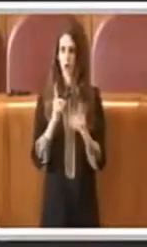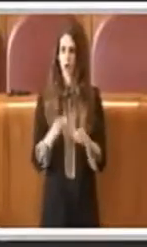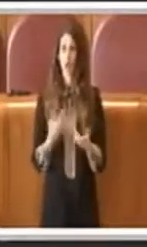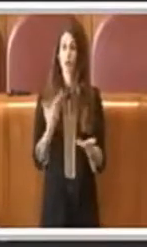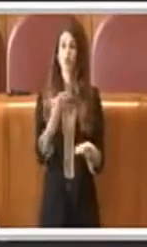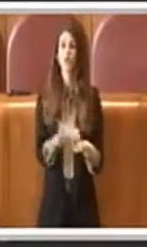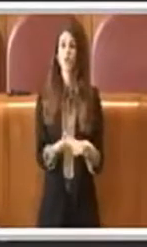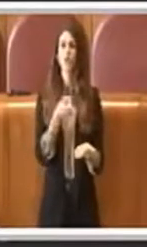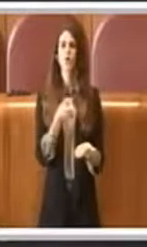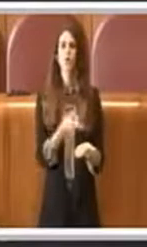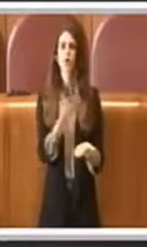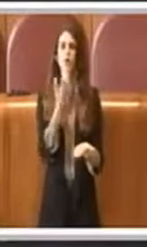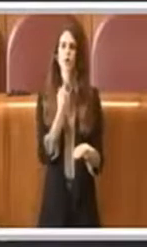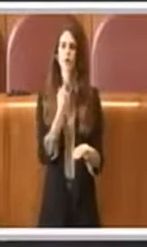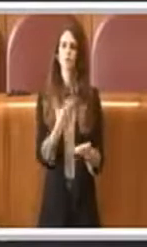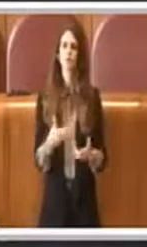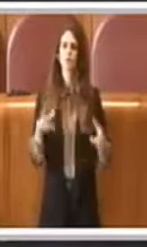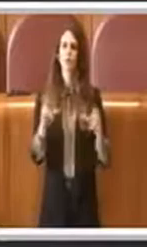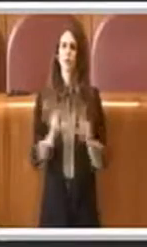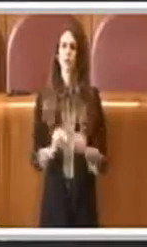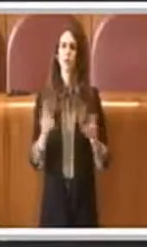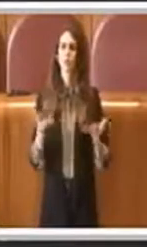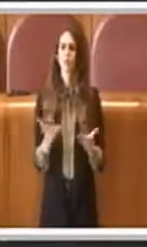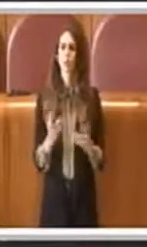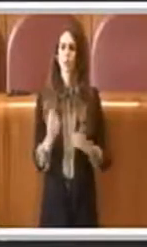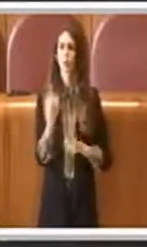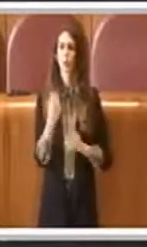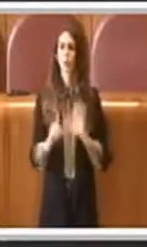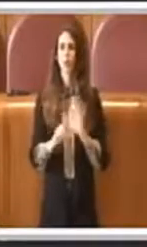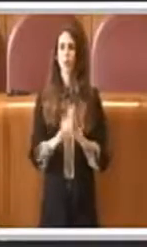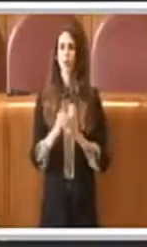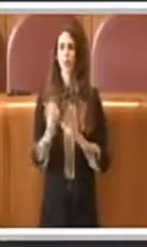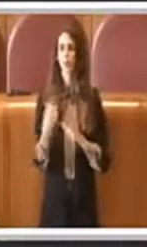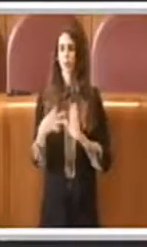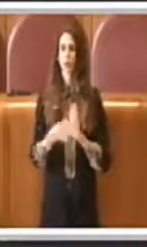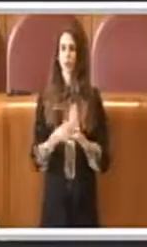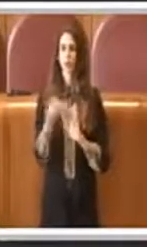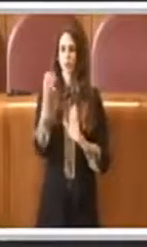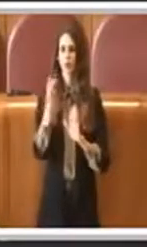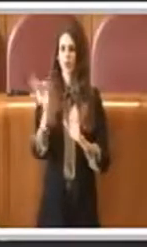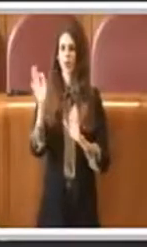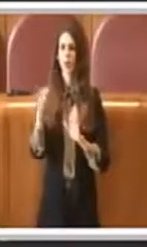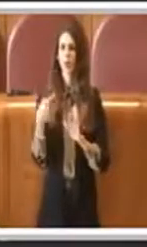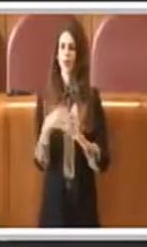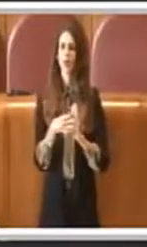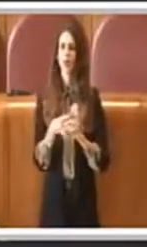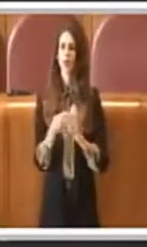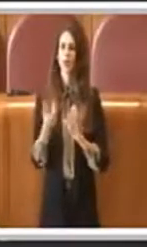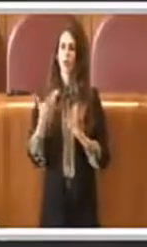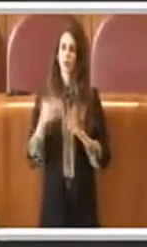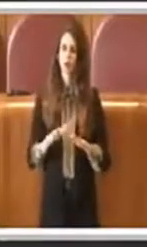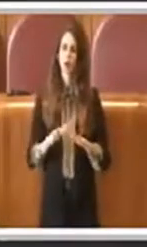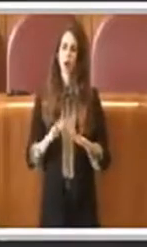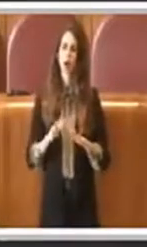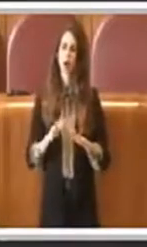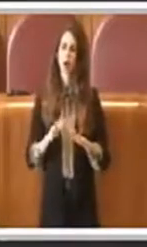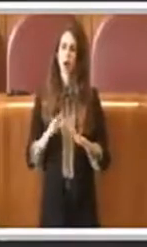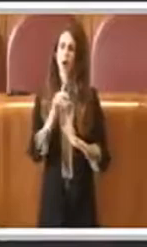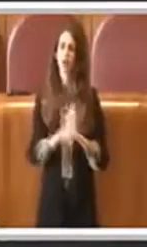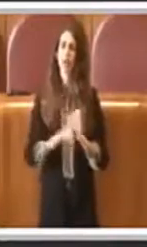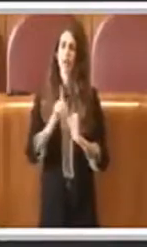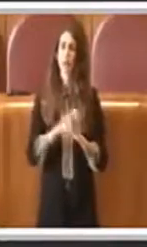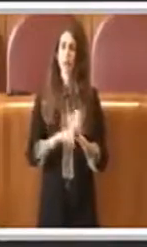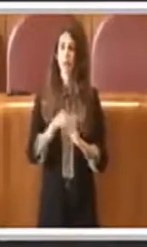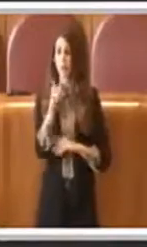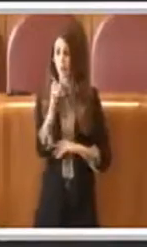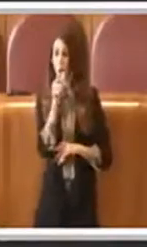realtà a ribadire una norma un articolo in particolare che avevamo introdotto già nella delibera di luglio dello